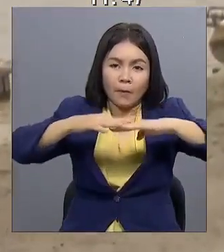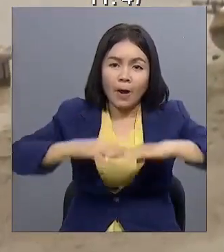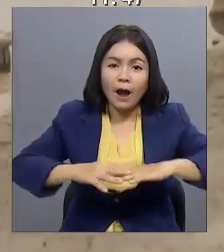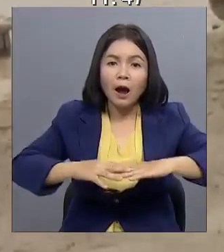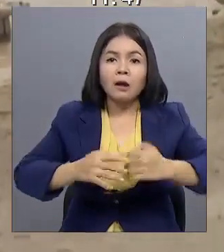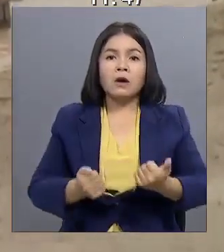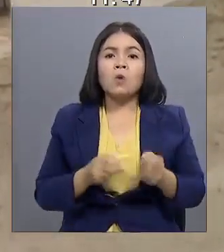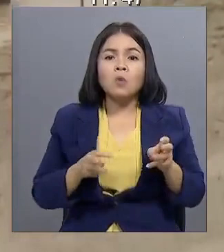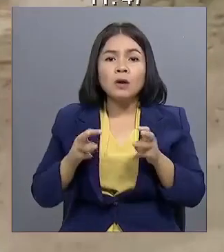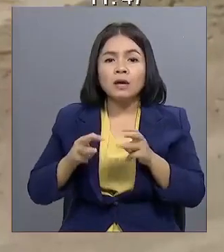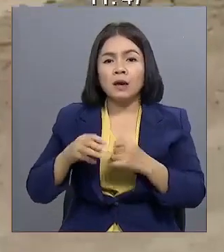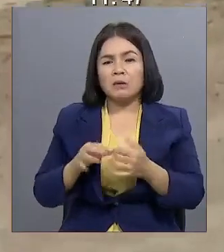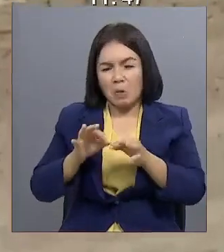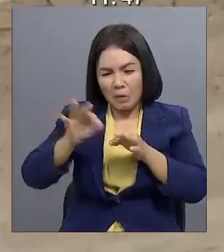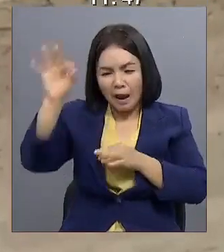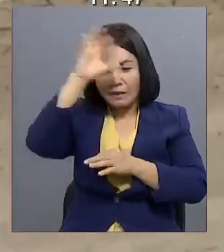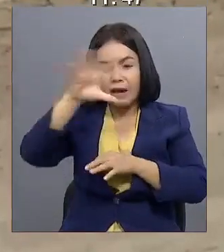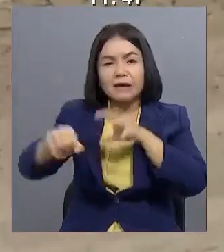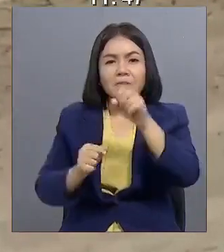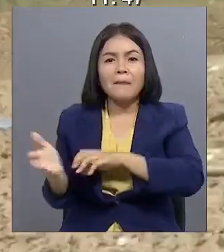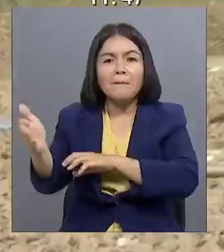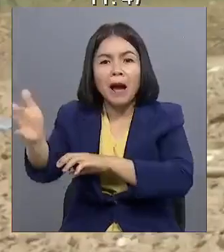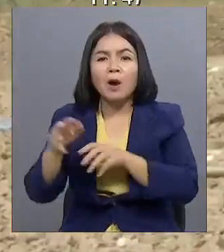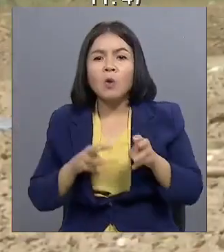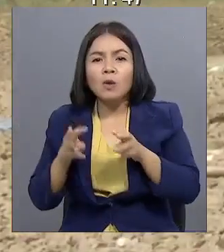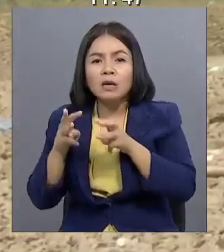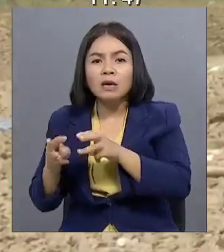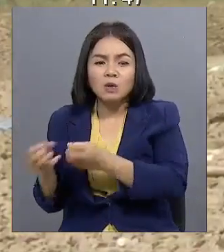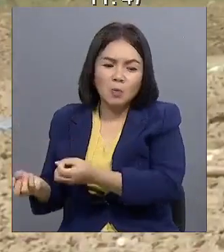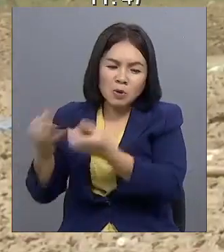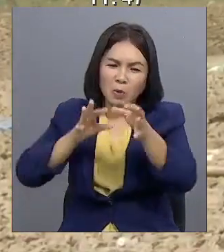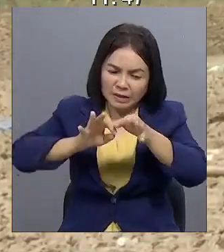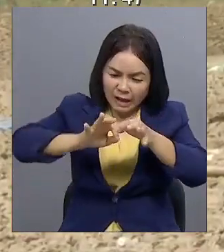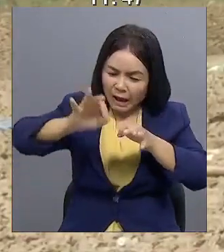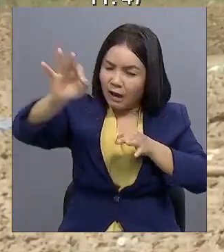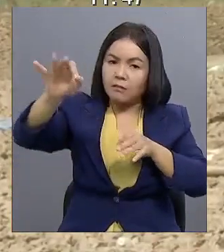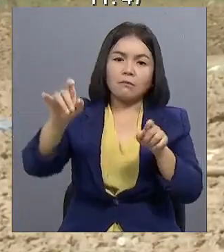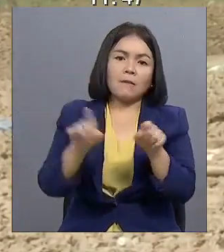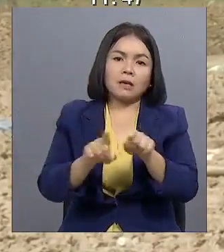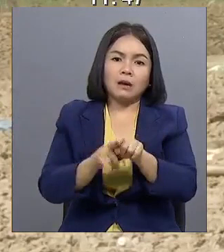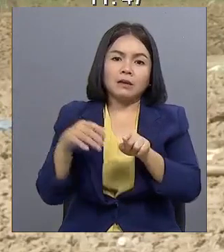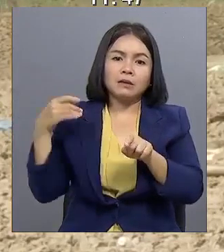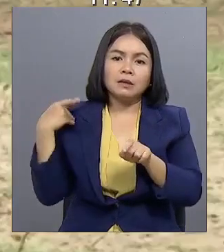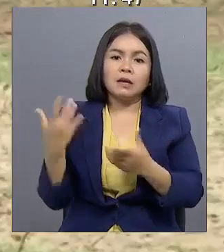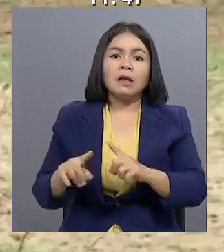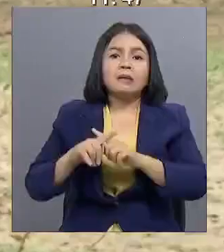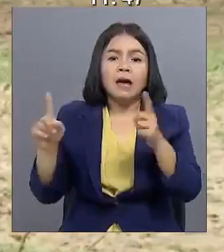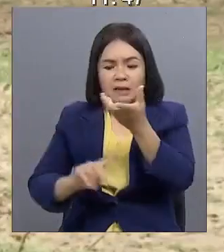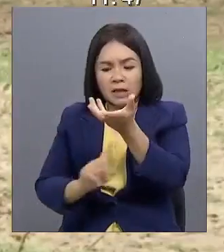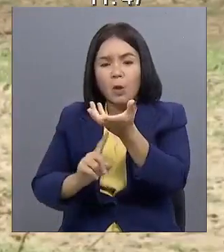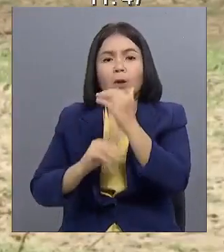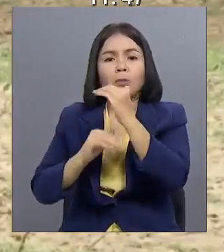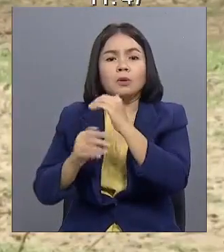พิ่มต้นทุนในการออกหาปลาและต้องกลับมาส่งปลาที่ท่าน้ำแก่งก้อไกลกว่าเดิมตามระแต่ราคาปลาก็ยังคงเท่